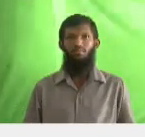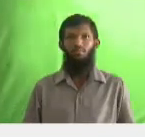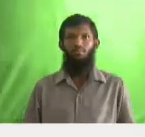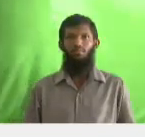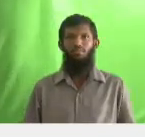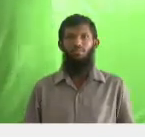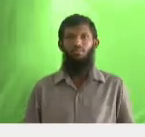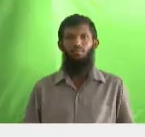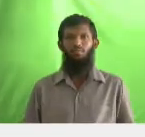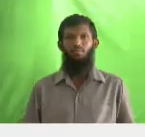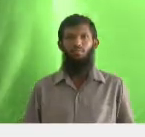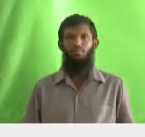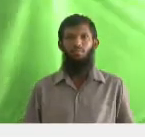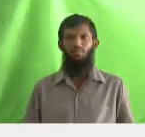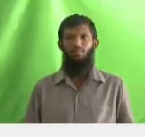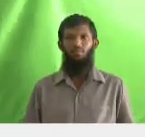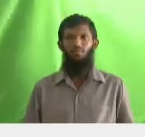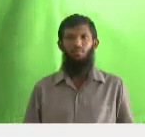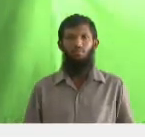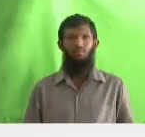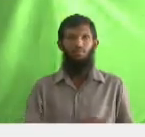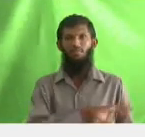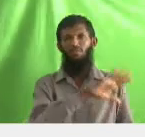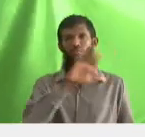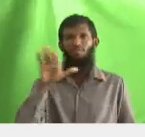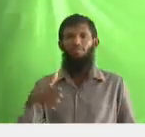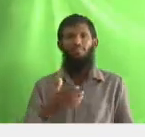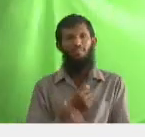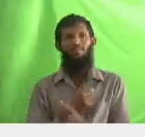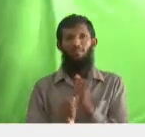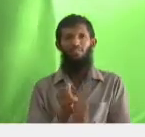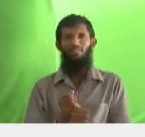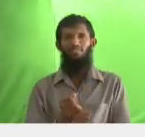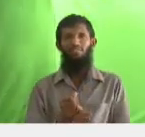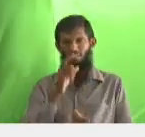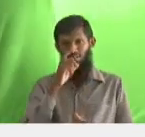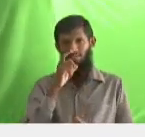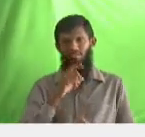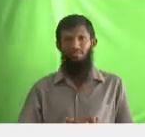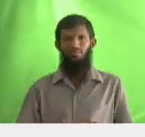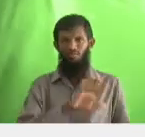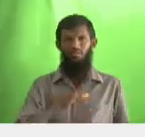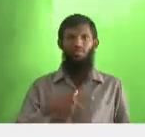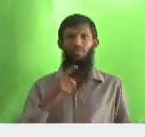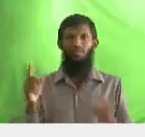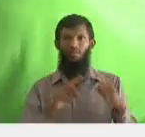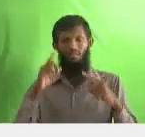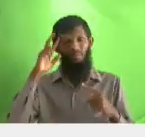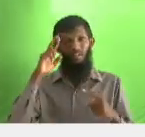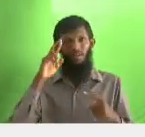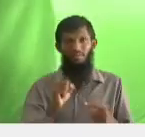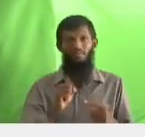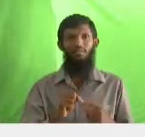يظلمون. My beloved brothers and sisters, it is important that we remind one another about